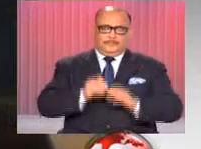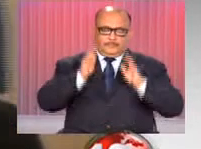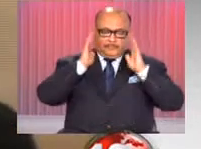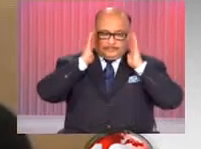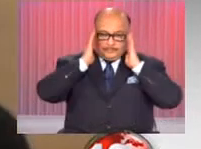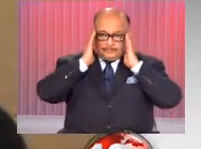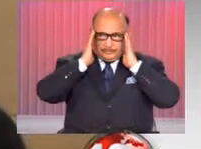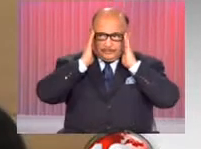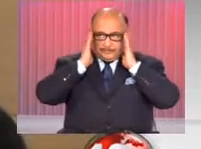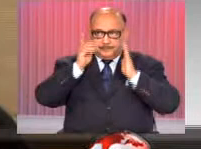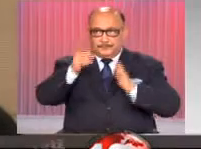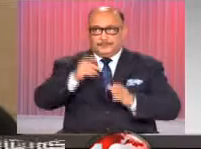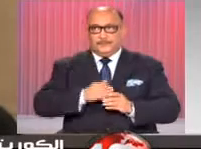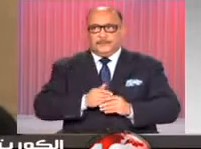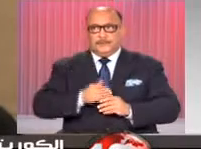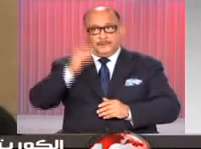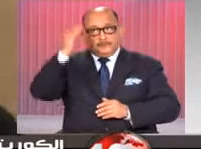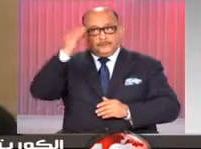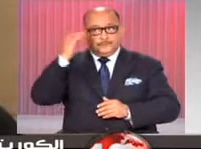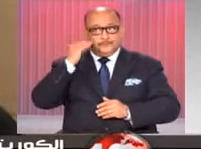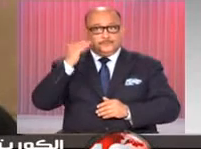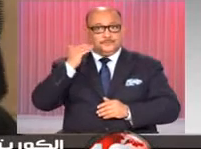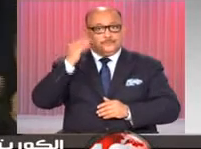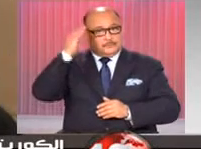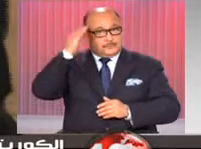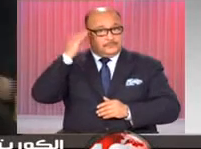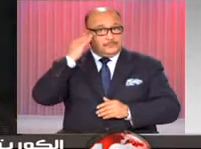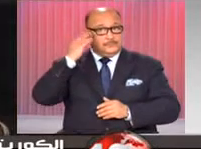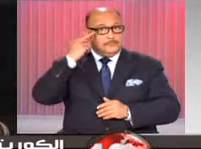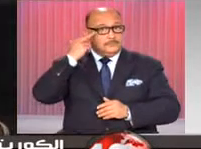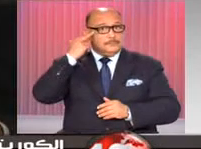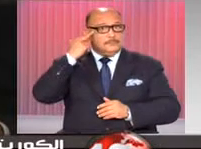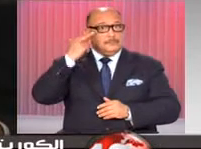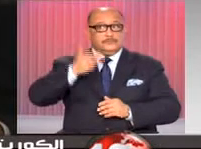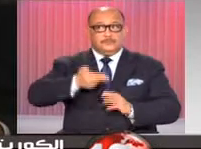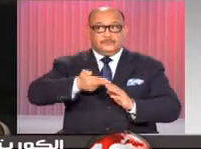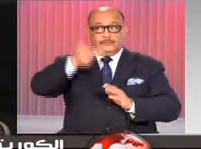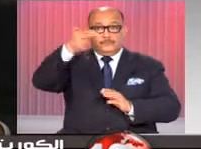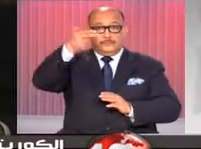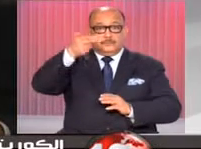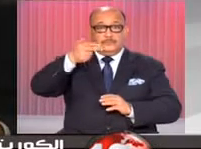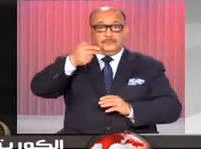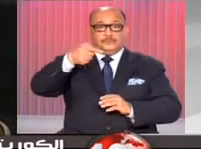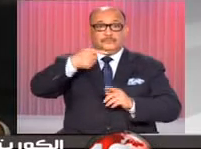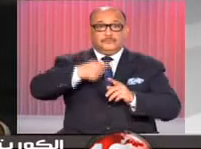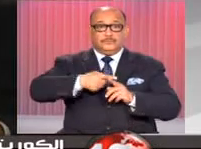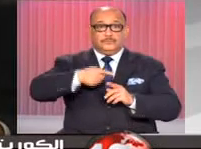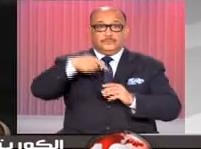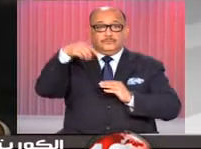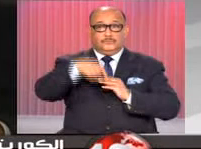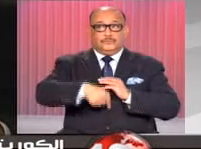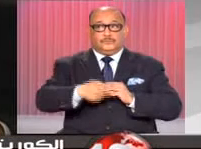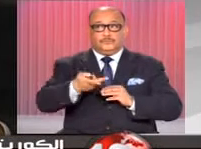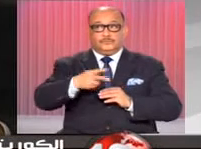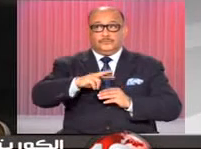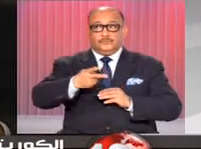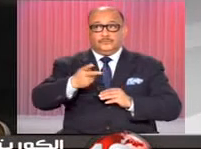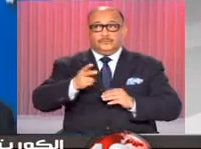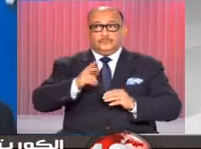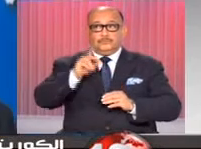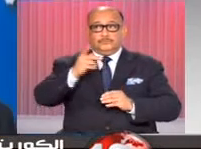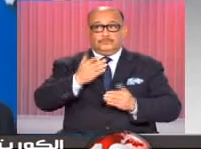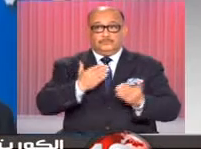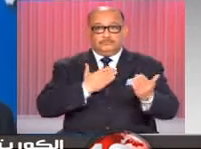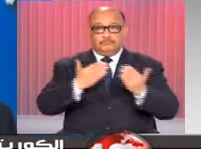اقترحت كوريا الجنوبية اليوم استئناف المحادثات المتوقفة مع جارتها الشمالية بغاية تجاوز عديد القضايا العالقة بين